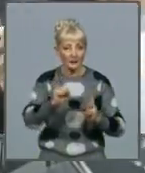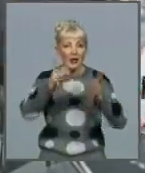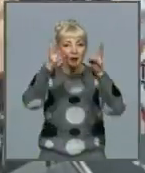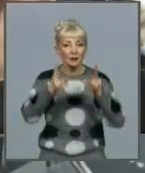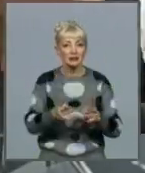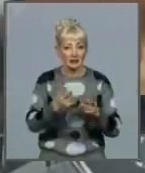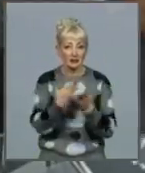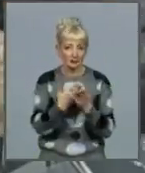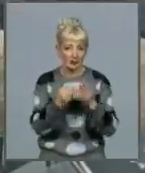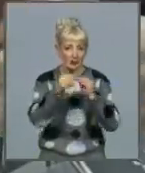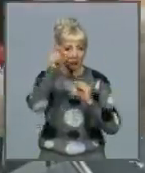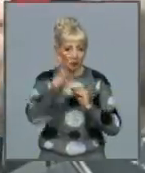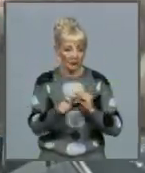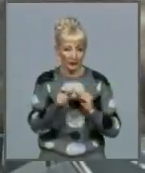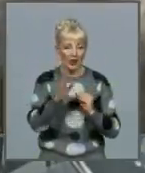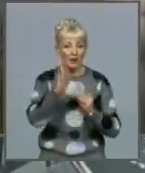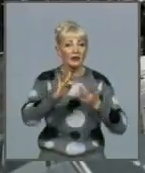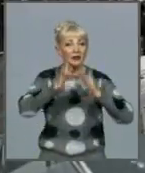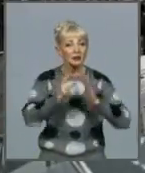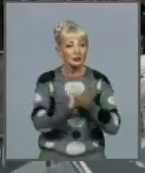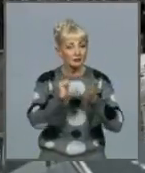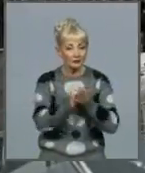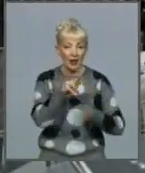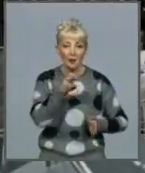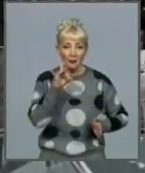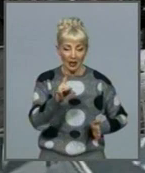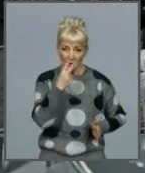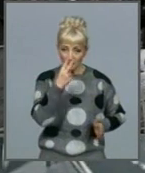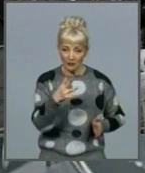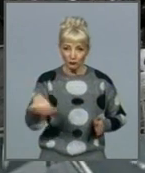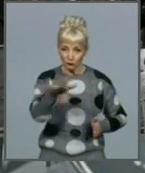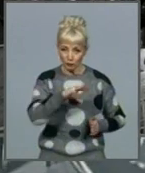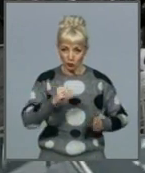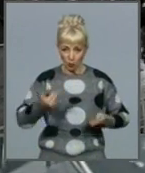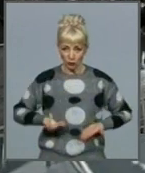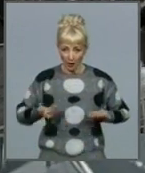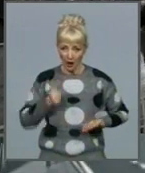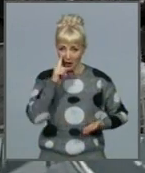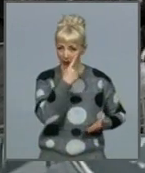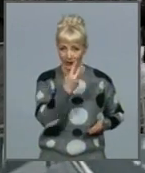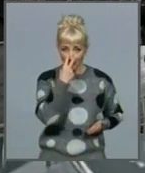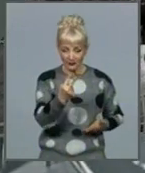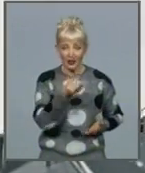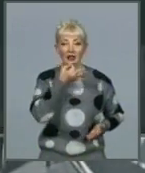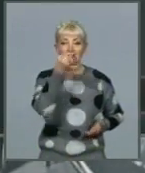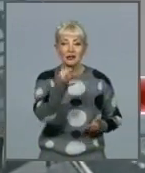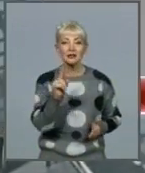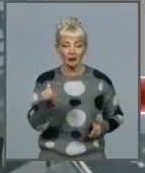своїй мережевій публікації мер Харкова, бачивши все наживо на місці, дав свою оцінку того, що сталося.